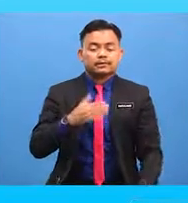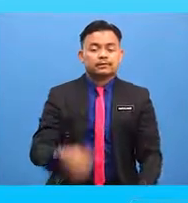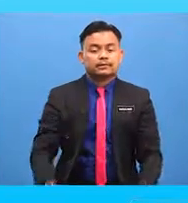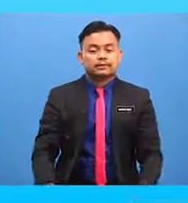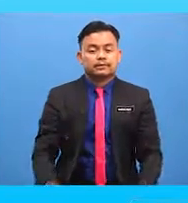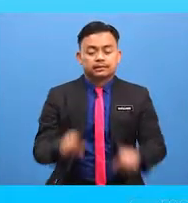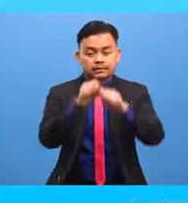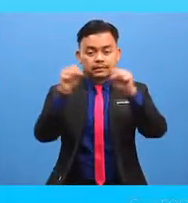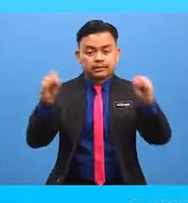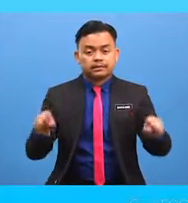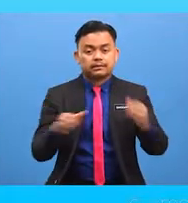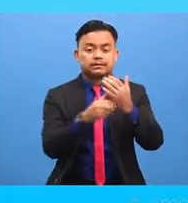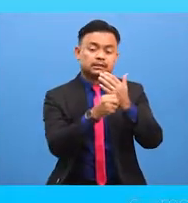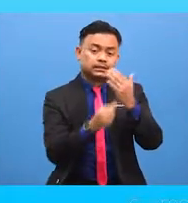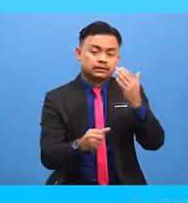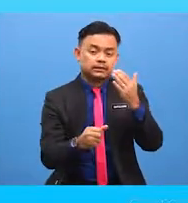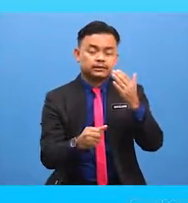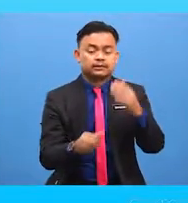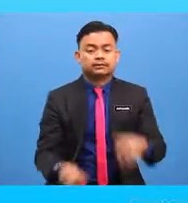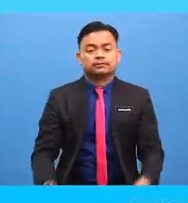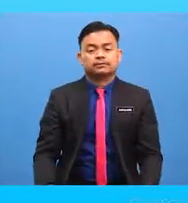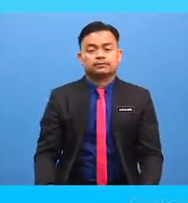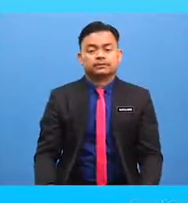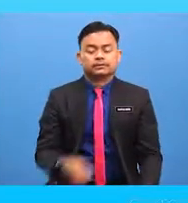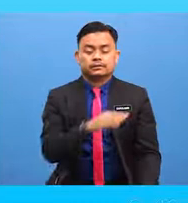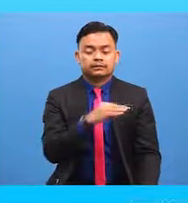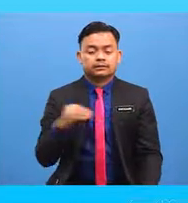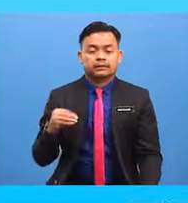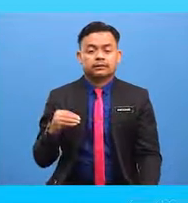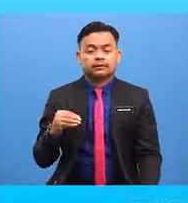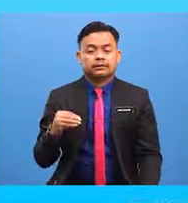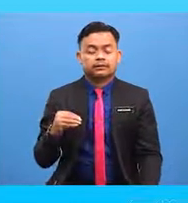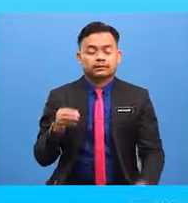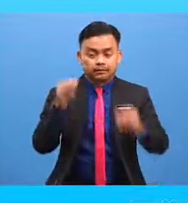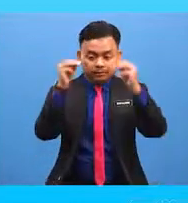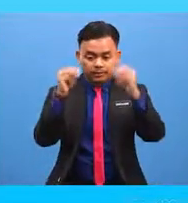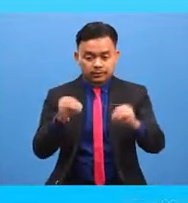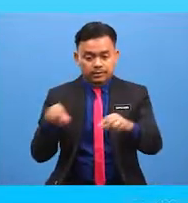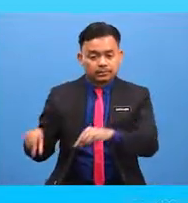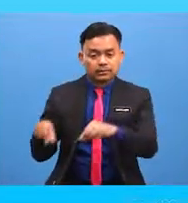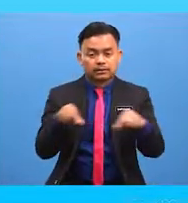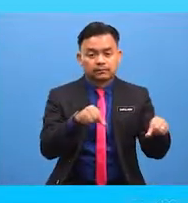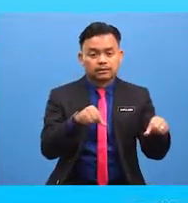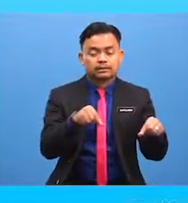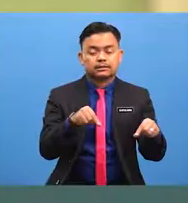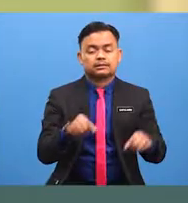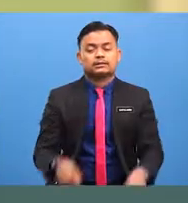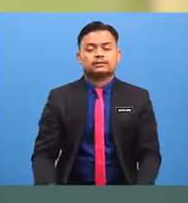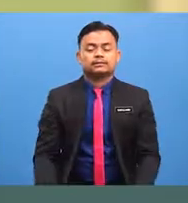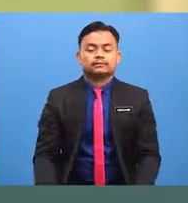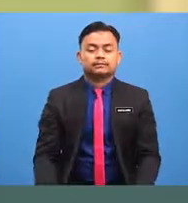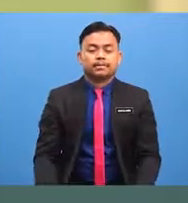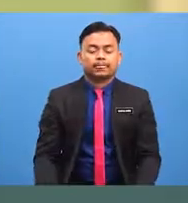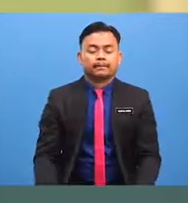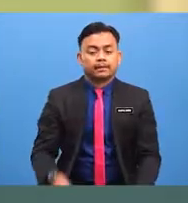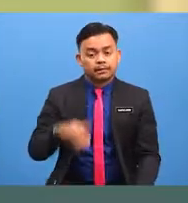perkemuhan dan manusia bergerak balas terhadap rangsangan. Sebelum cikgu memulakan pengajaran, cikgu